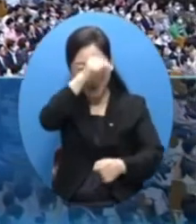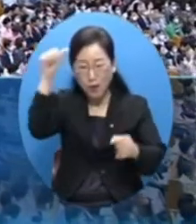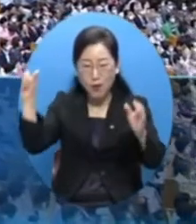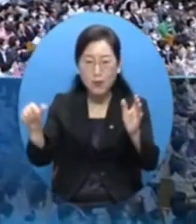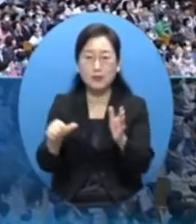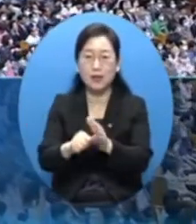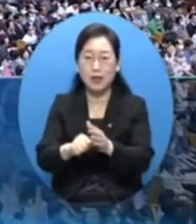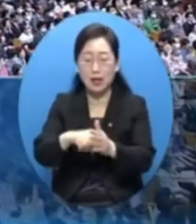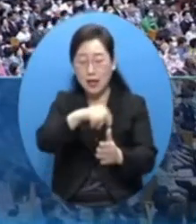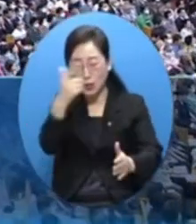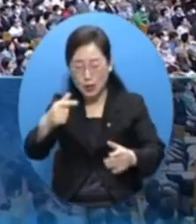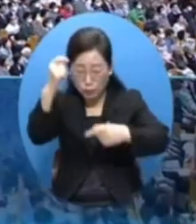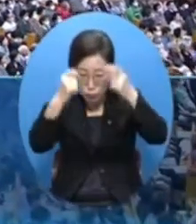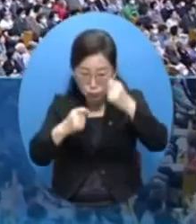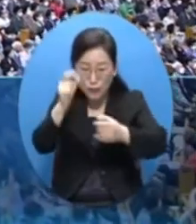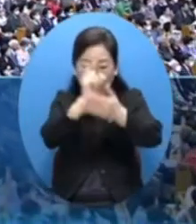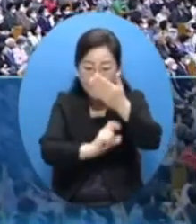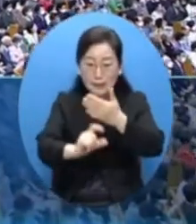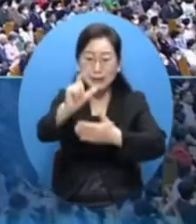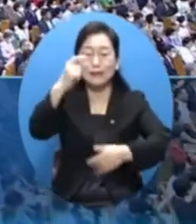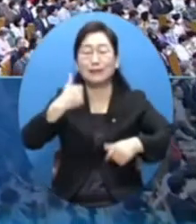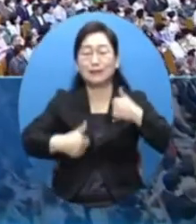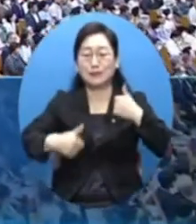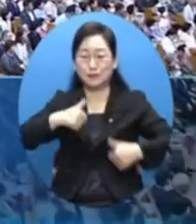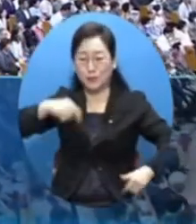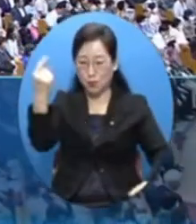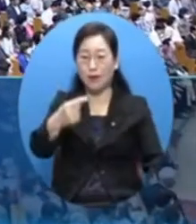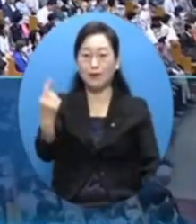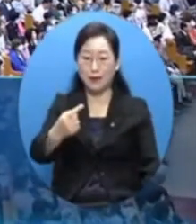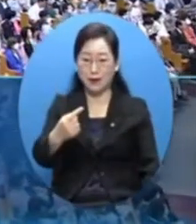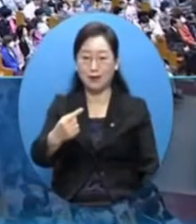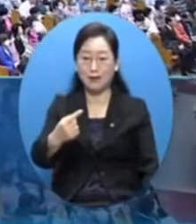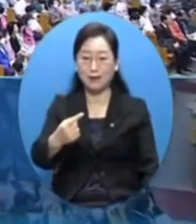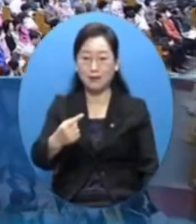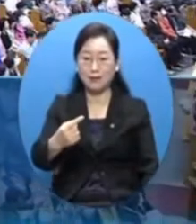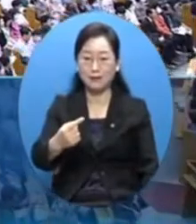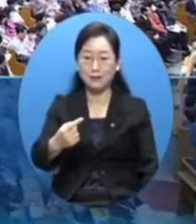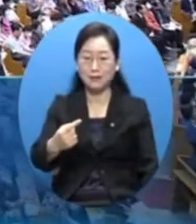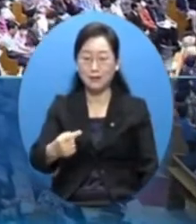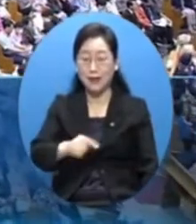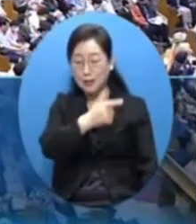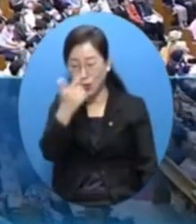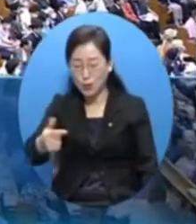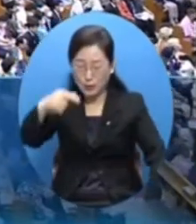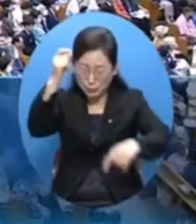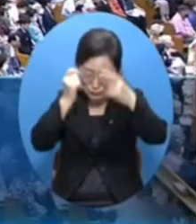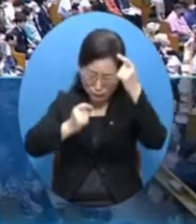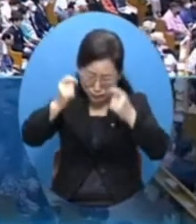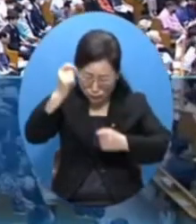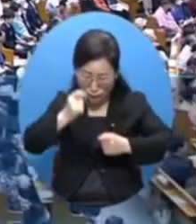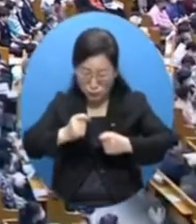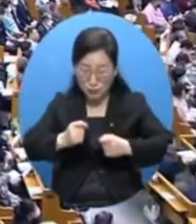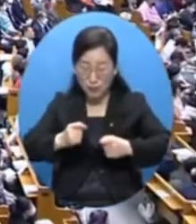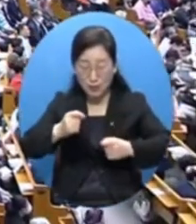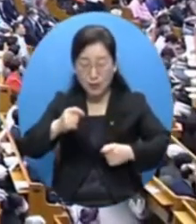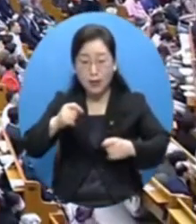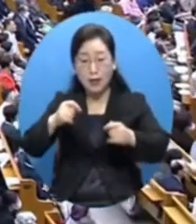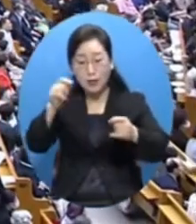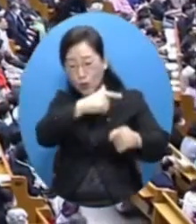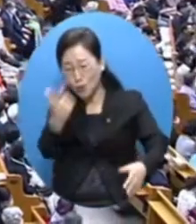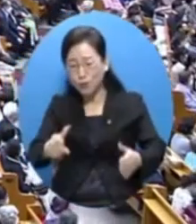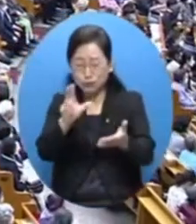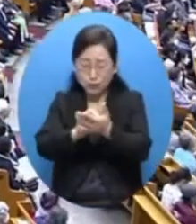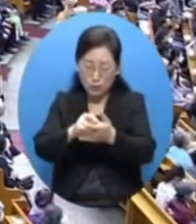울음이 깃들지라도 아침에는 기쁨이 오리로다. 저녁에는 울음이 깃들지라도, 저녁에는 문제가